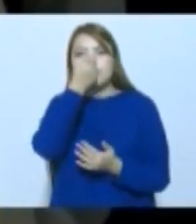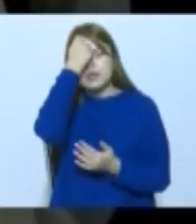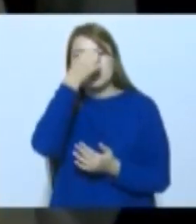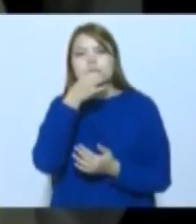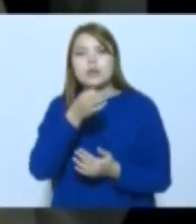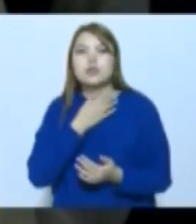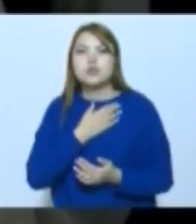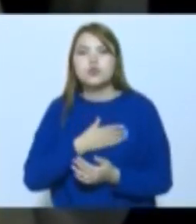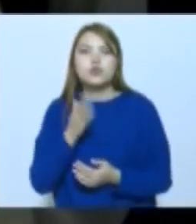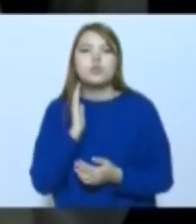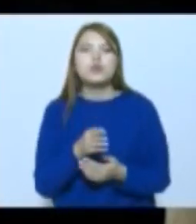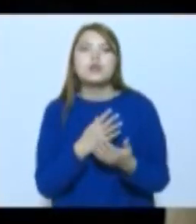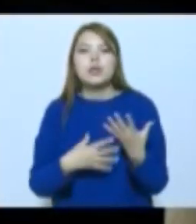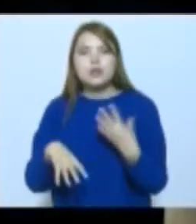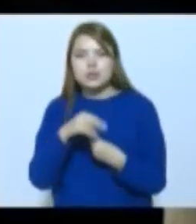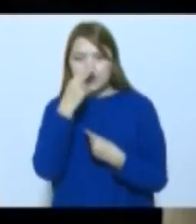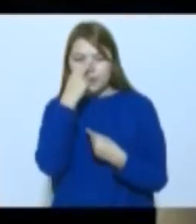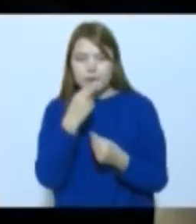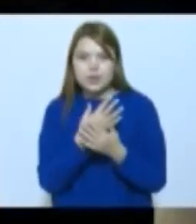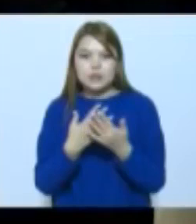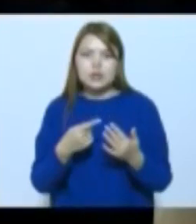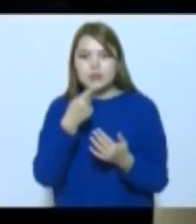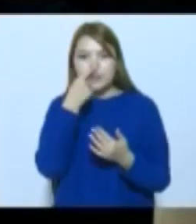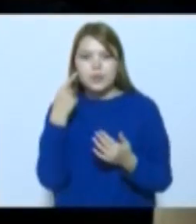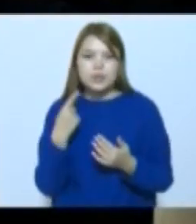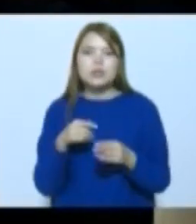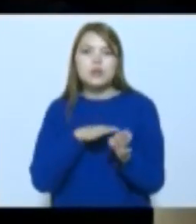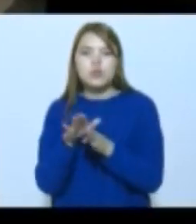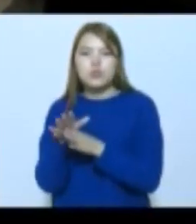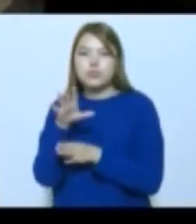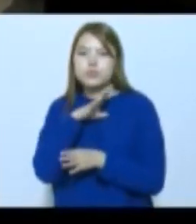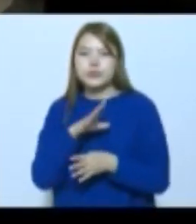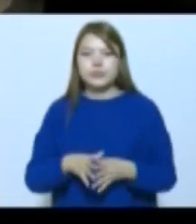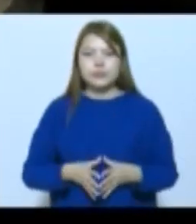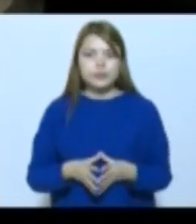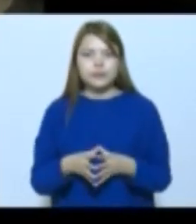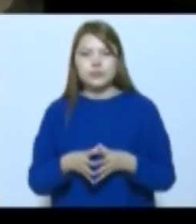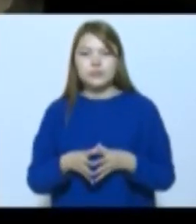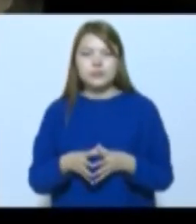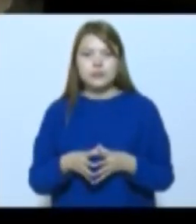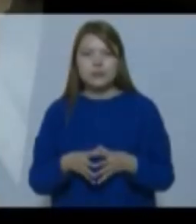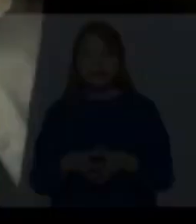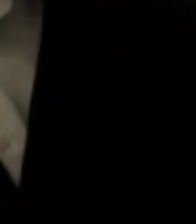білдіреді. Ел азаматтары бұл дәстүрден биыл да жаңылмады. Ақсындар табылды, Ролан Әметұлы, Дидар.